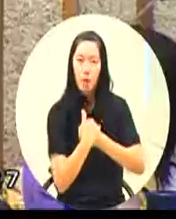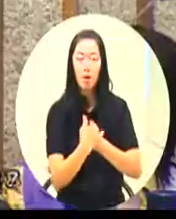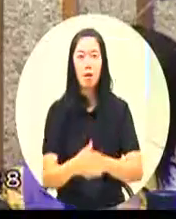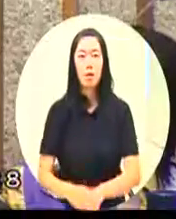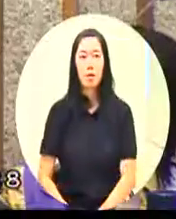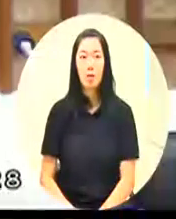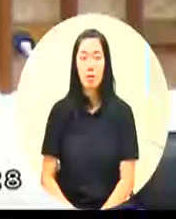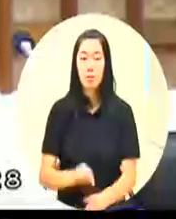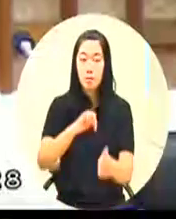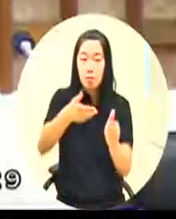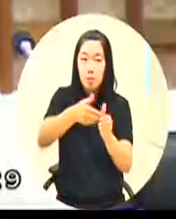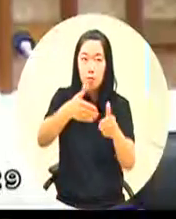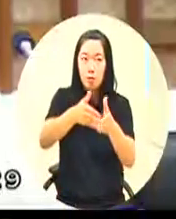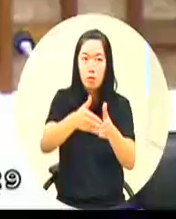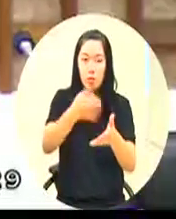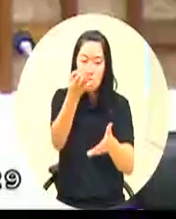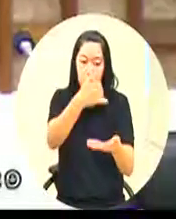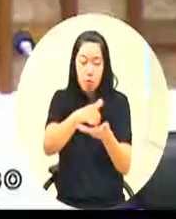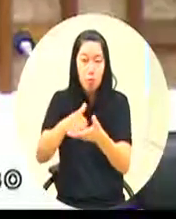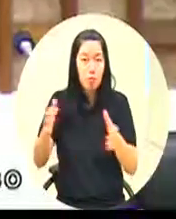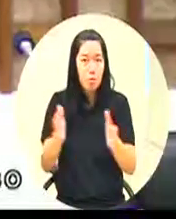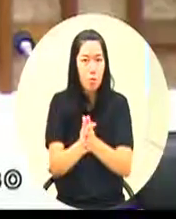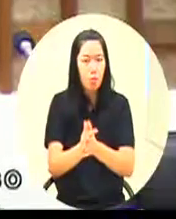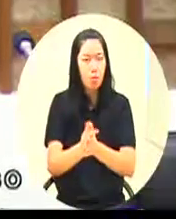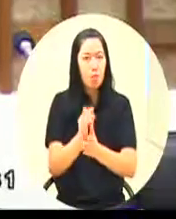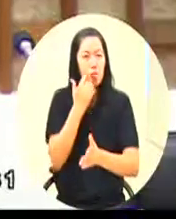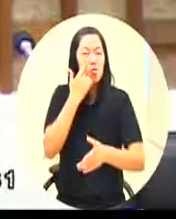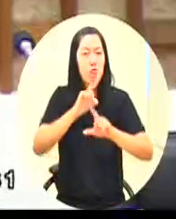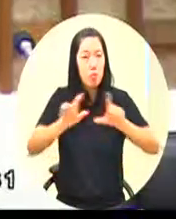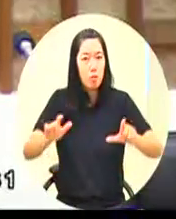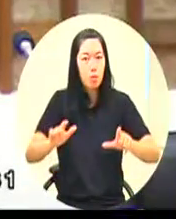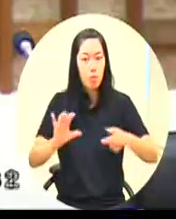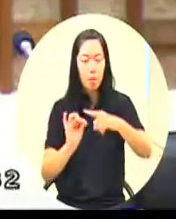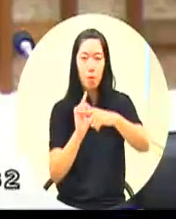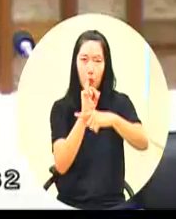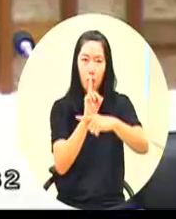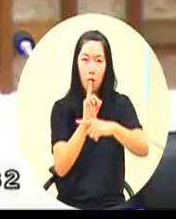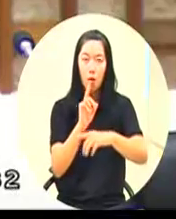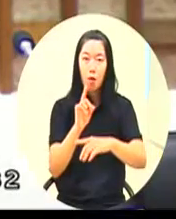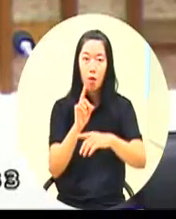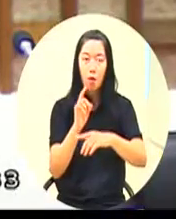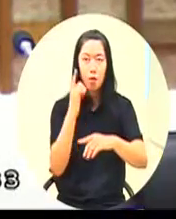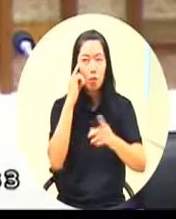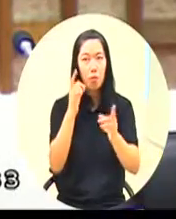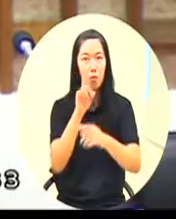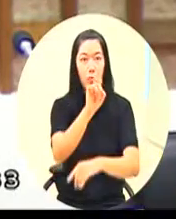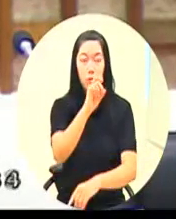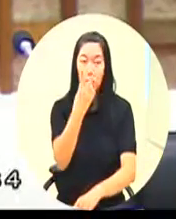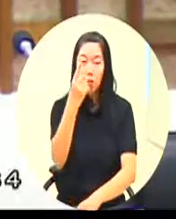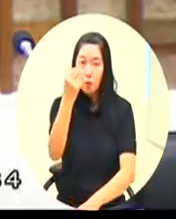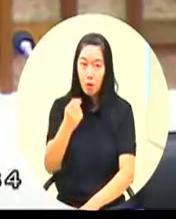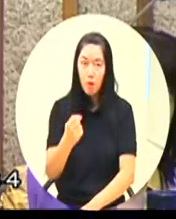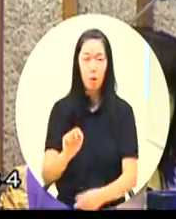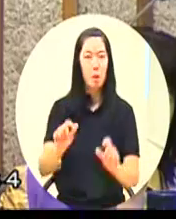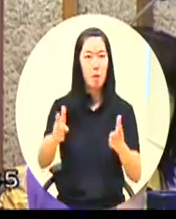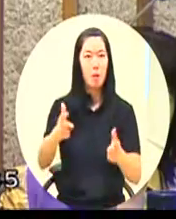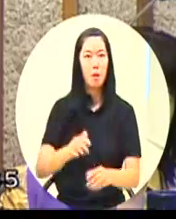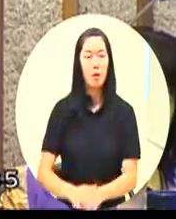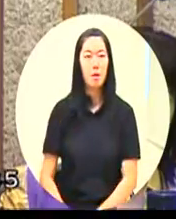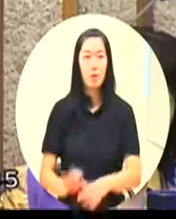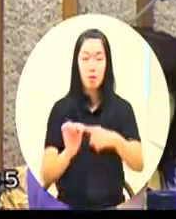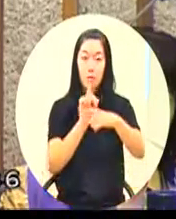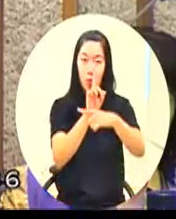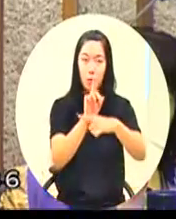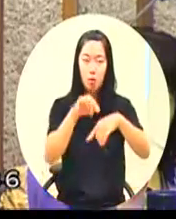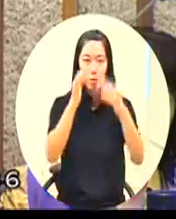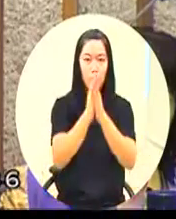的这个总 total 的总经费很大，1%的话就是12亿多吧？ 不是，是那个1%是整个市